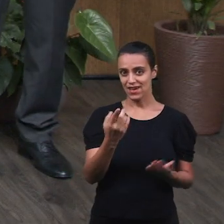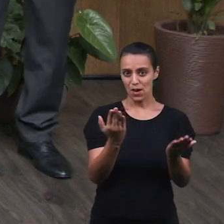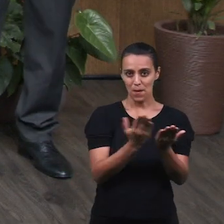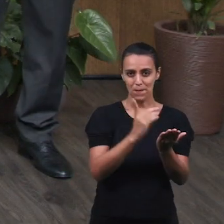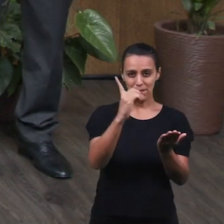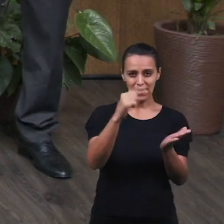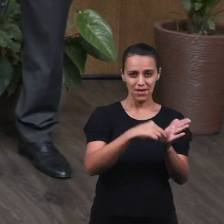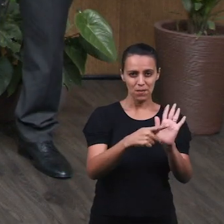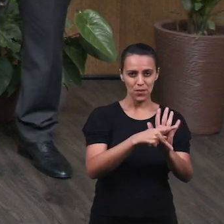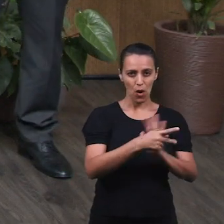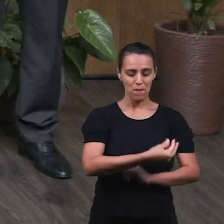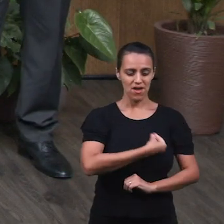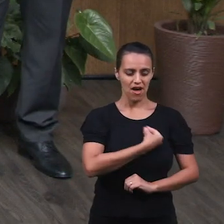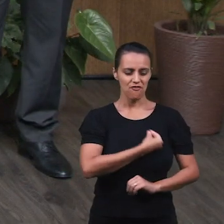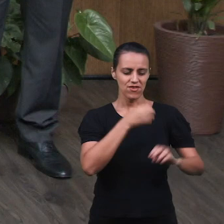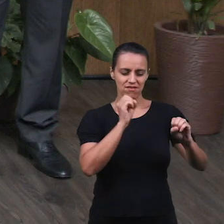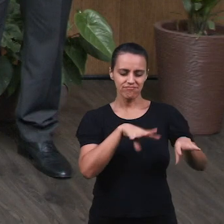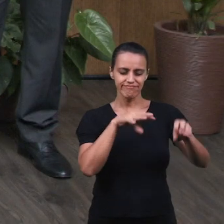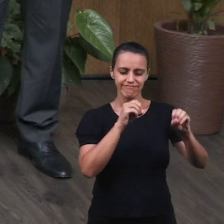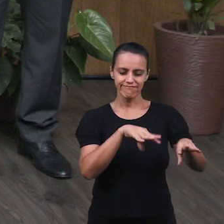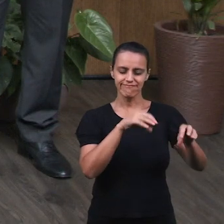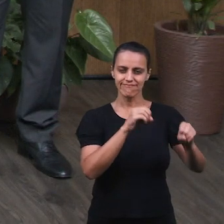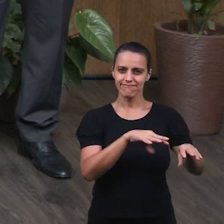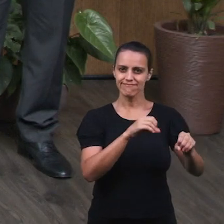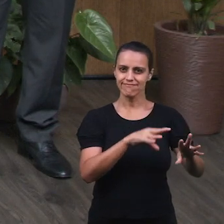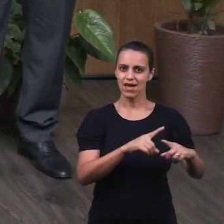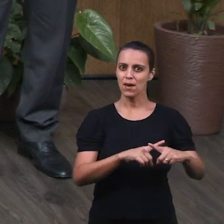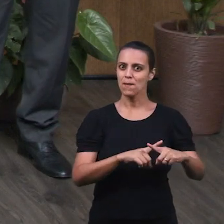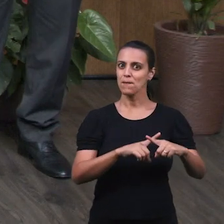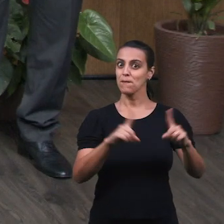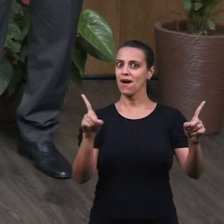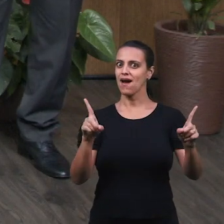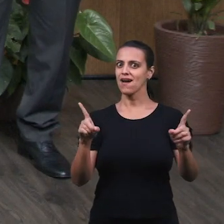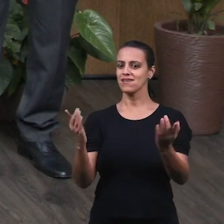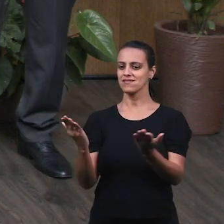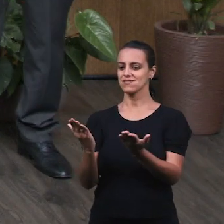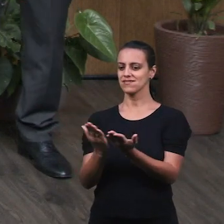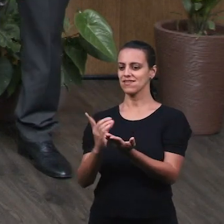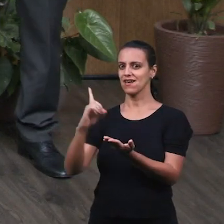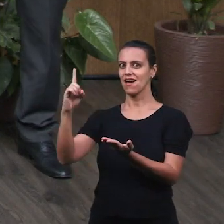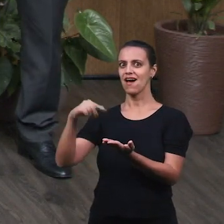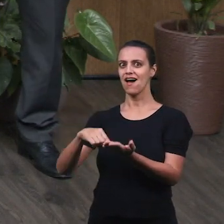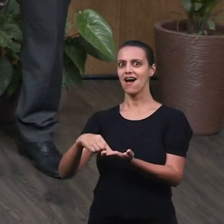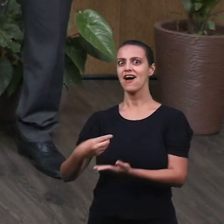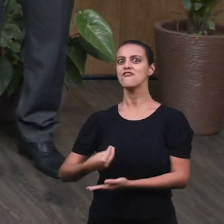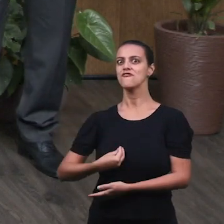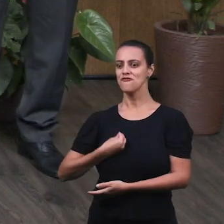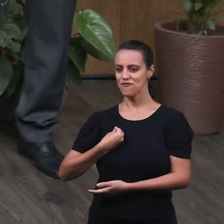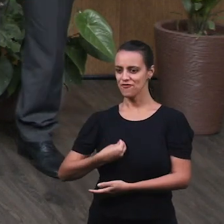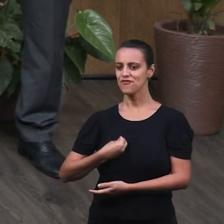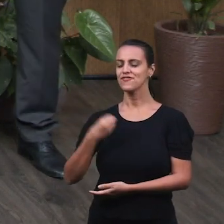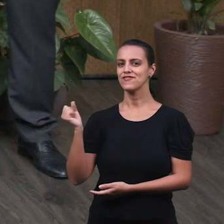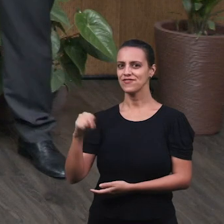de la vie. Mais la parole de Dieu est vivante. Et là,